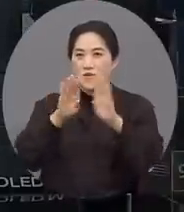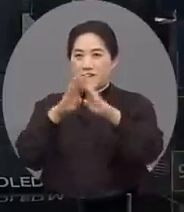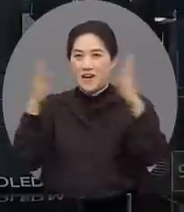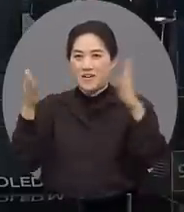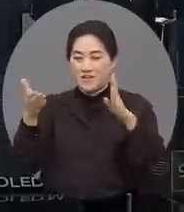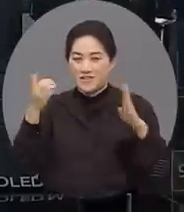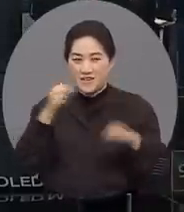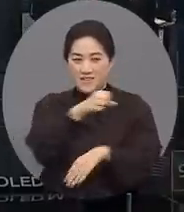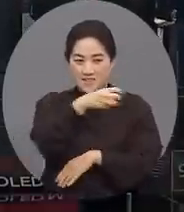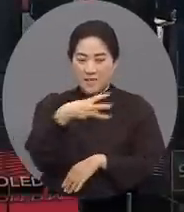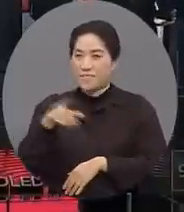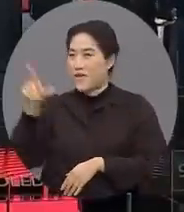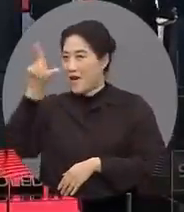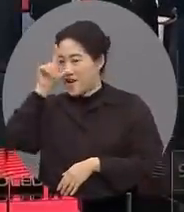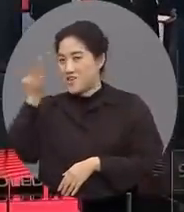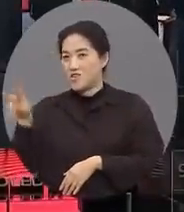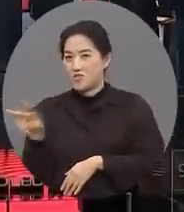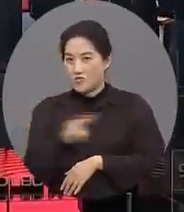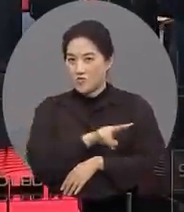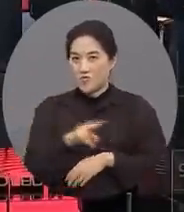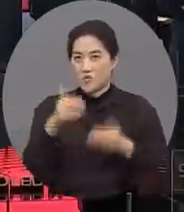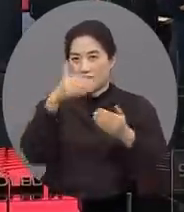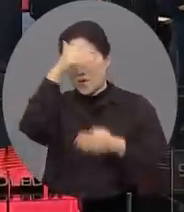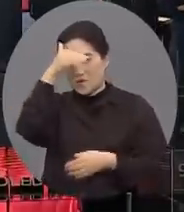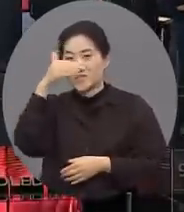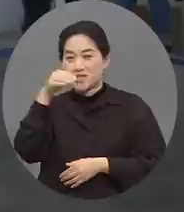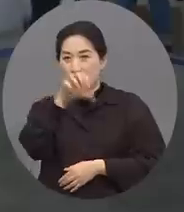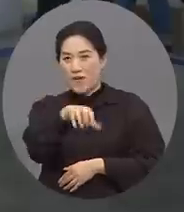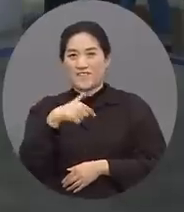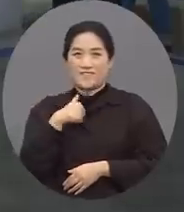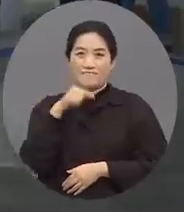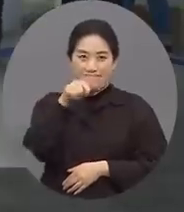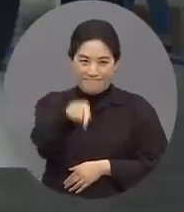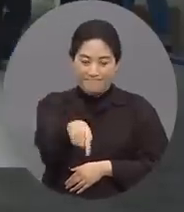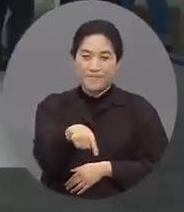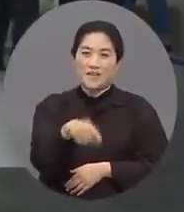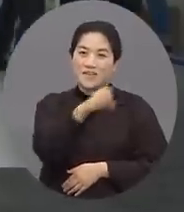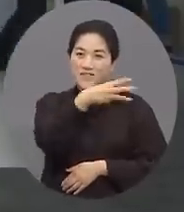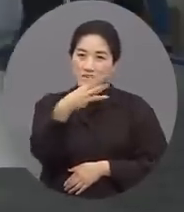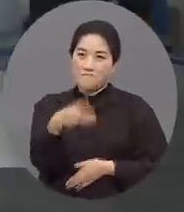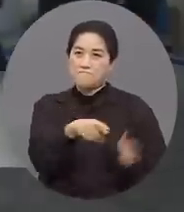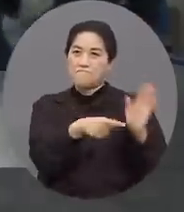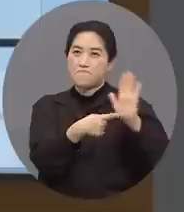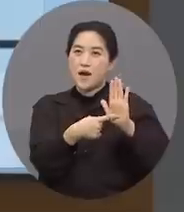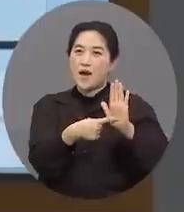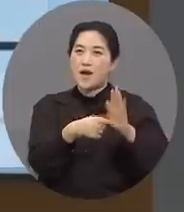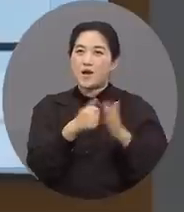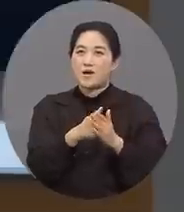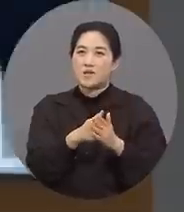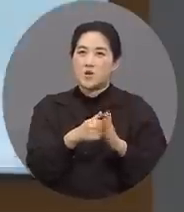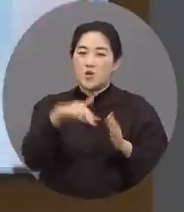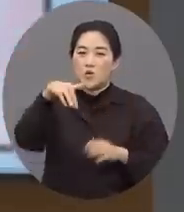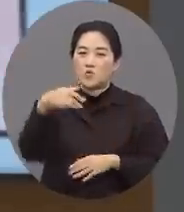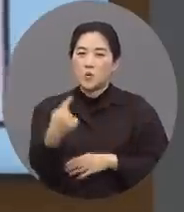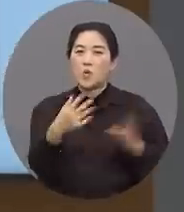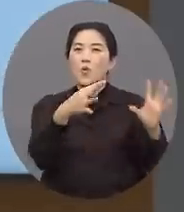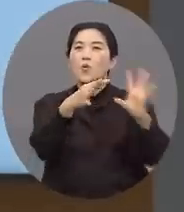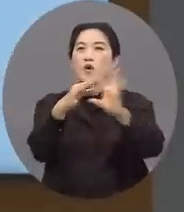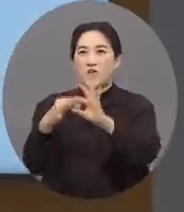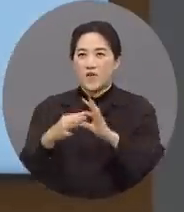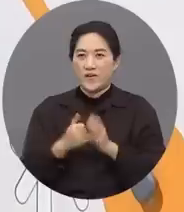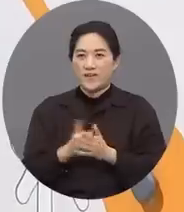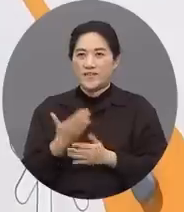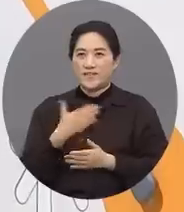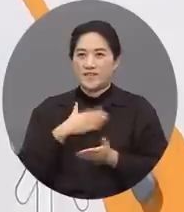앞서 삼성과 LG 두 회사 전시관을 찾았습니다. 삼성전자가 내건 키워드는 초연결입니다.